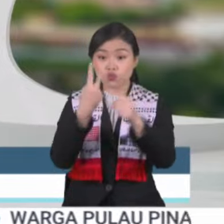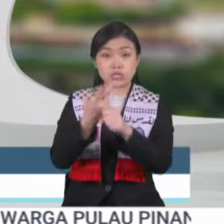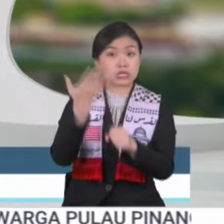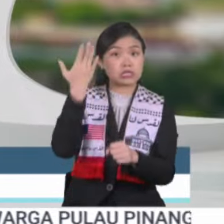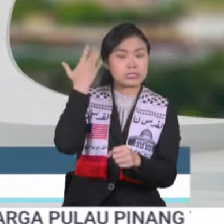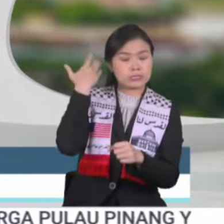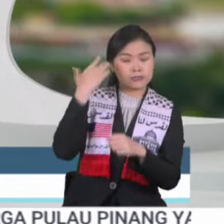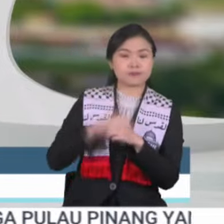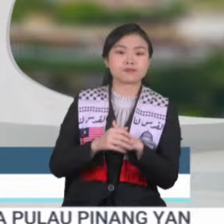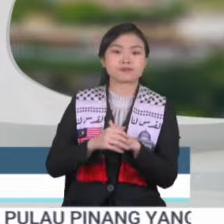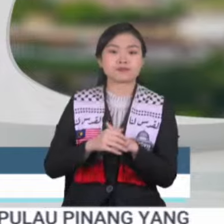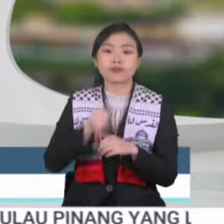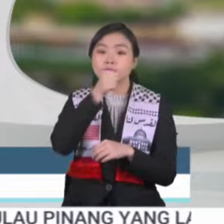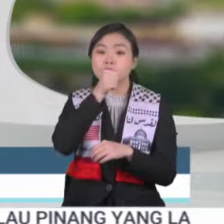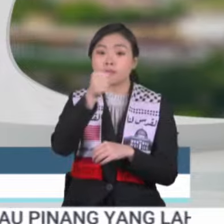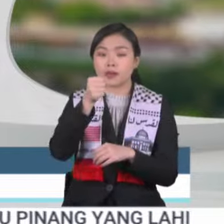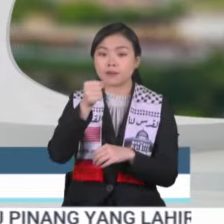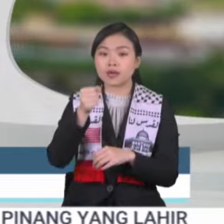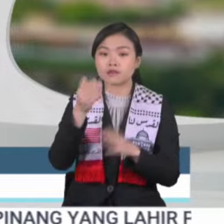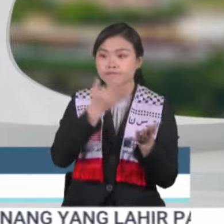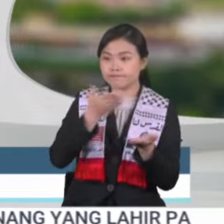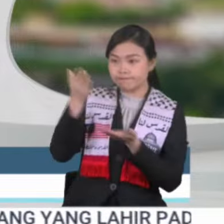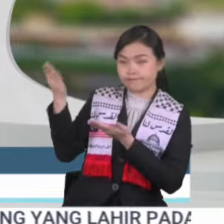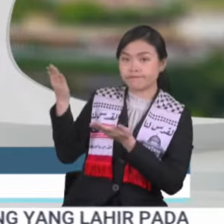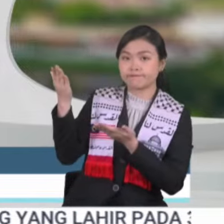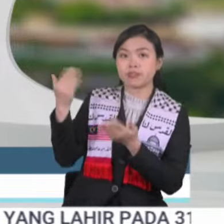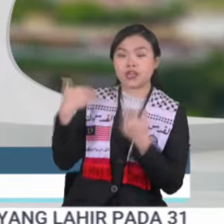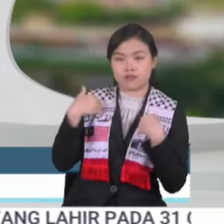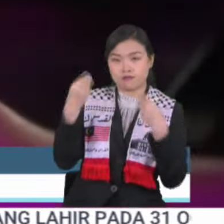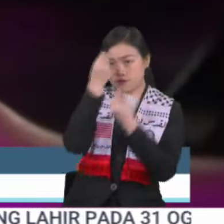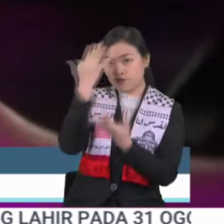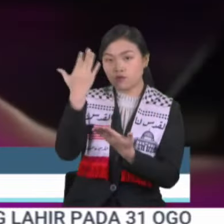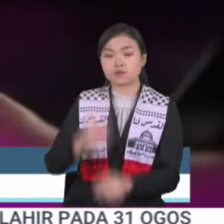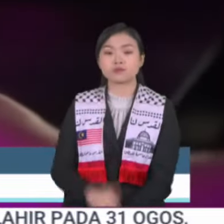lalu. Wartawan Nur Ain Abu Bakar mengupas isu ini.